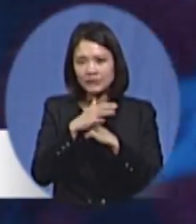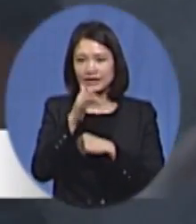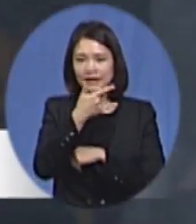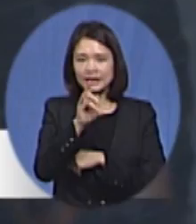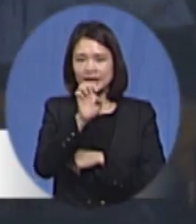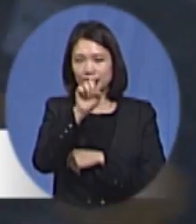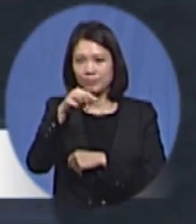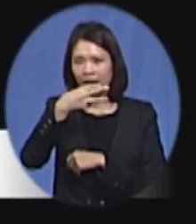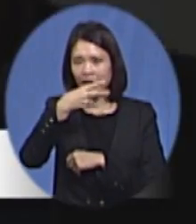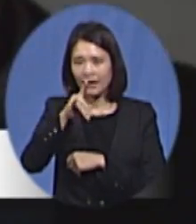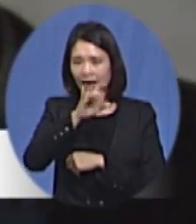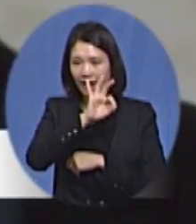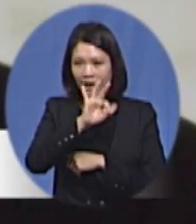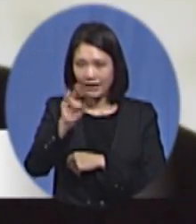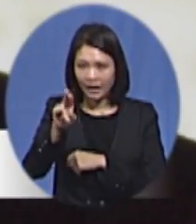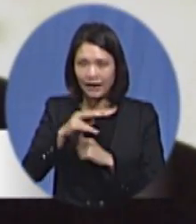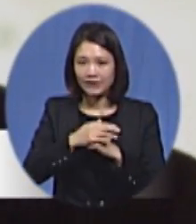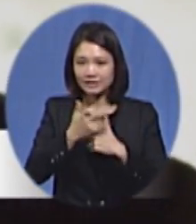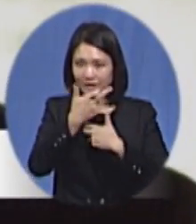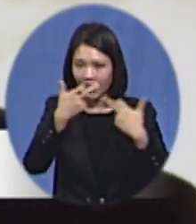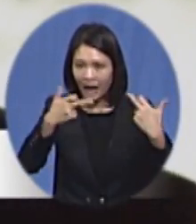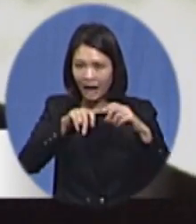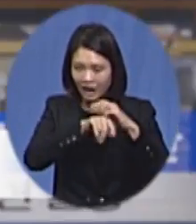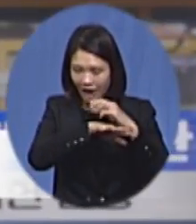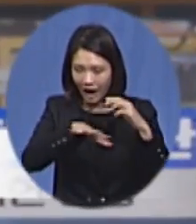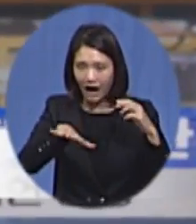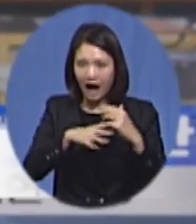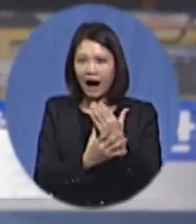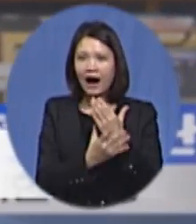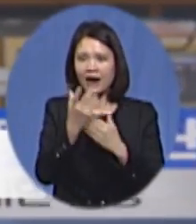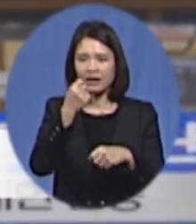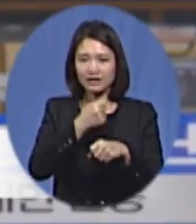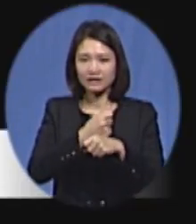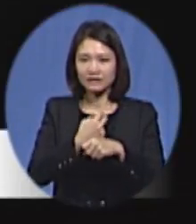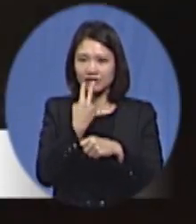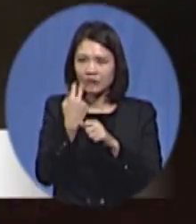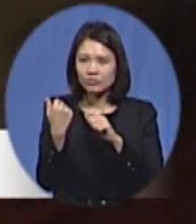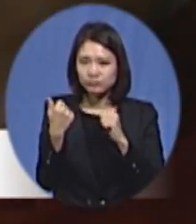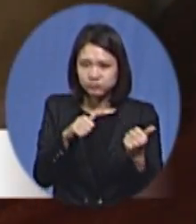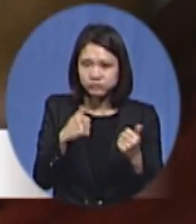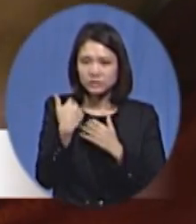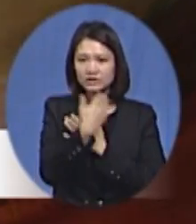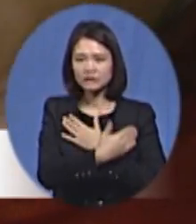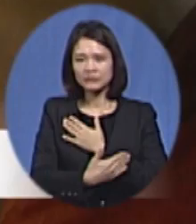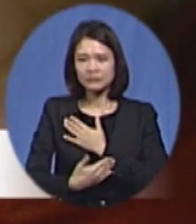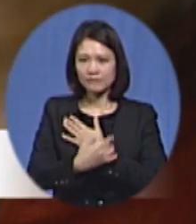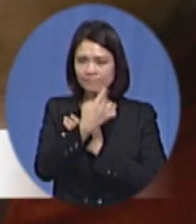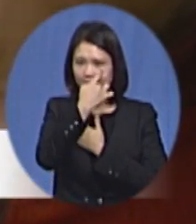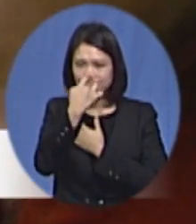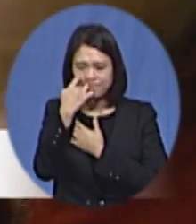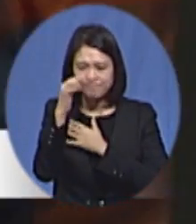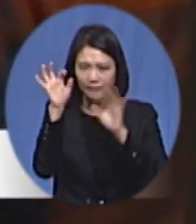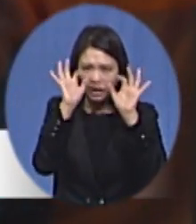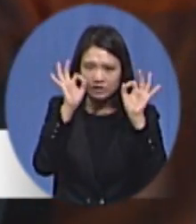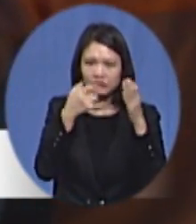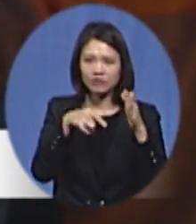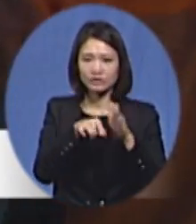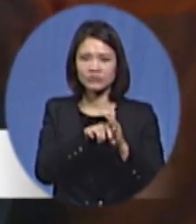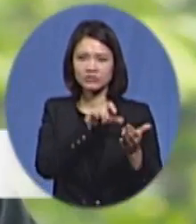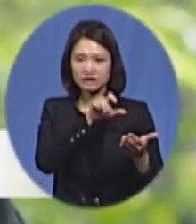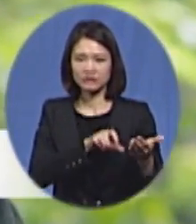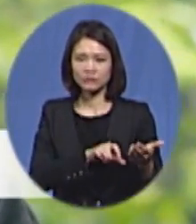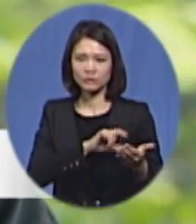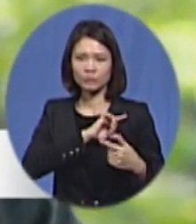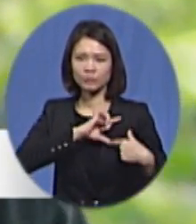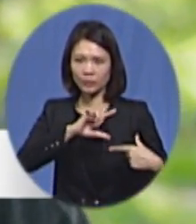데스두. 산 아래 하나였고 생을 마감한 후배 대원의 시신을 찾기 위해 기록도 명예도